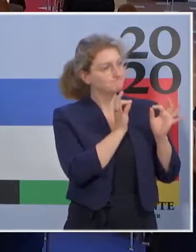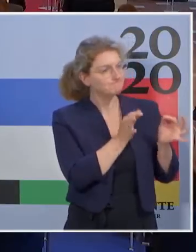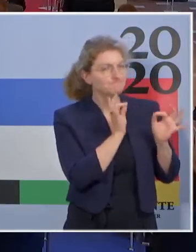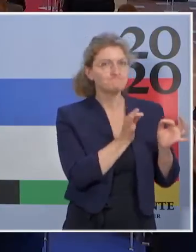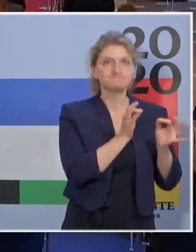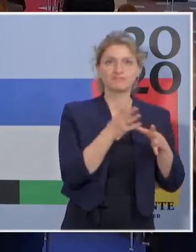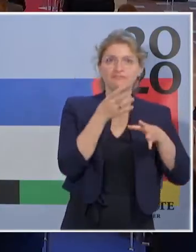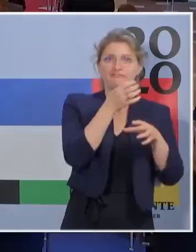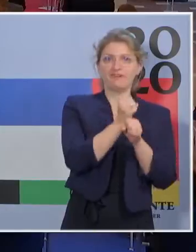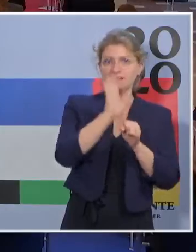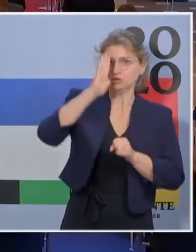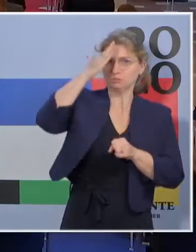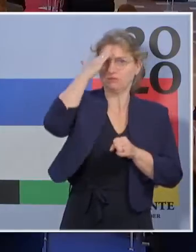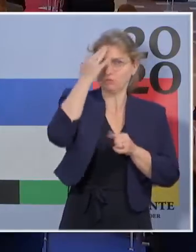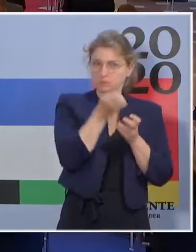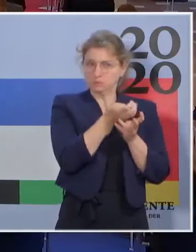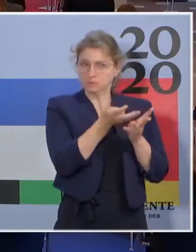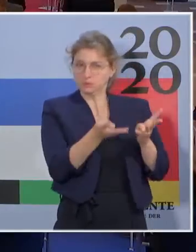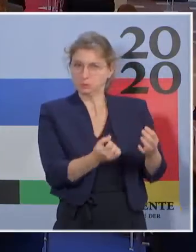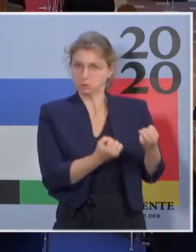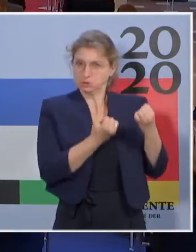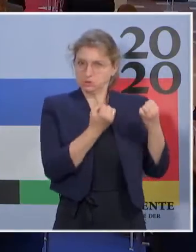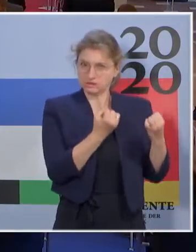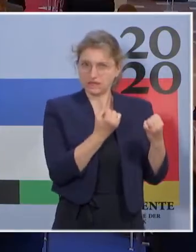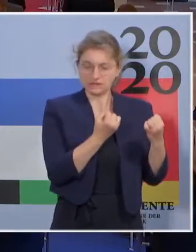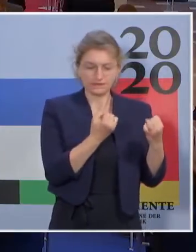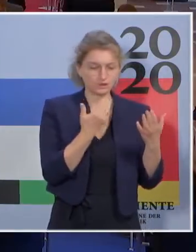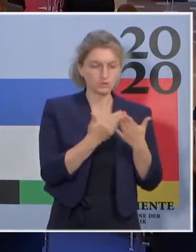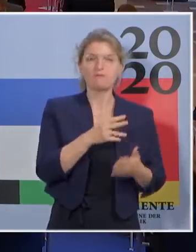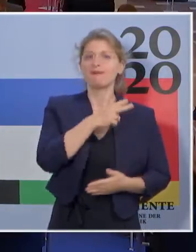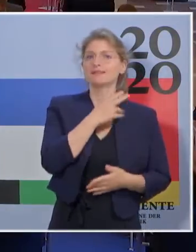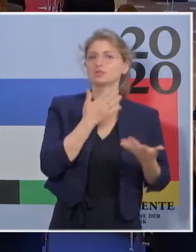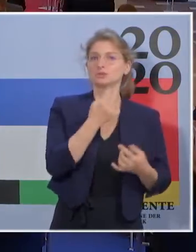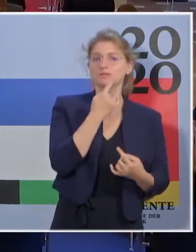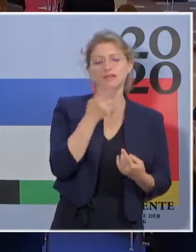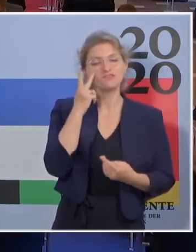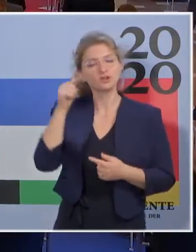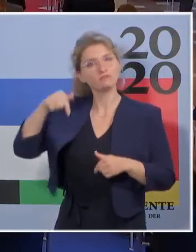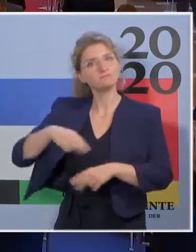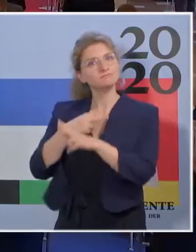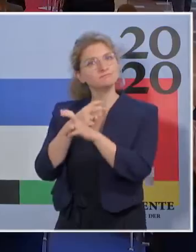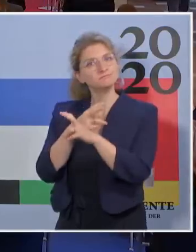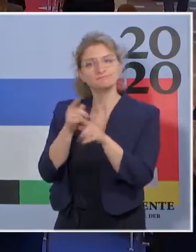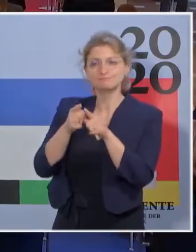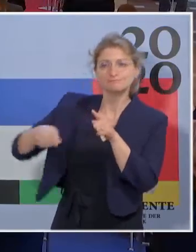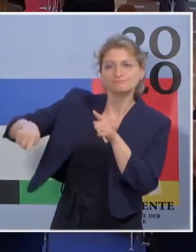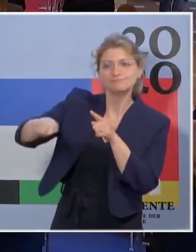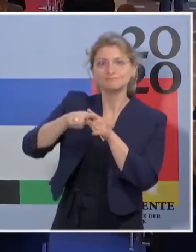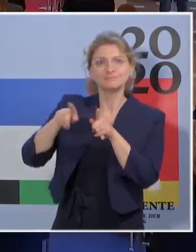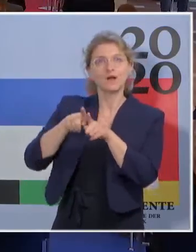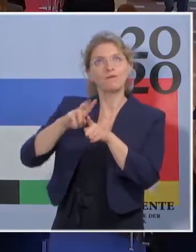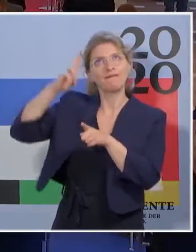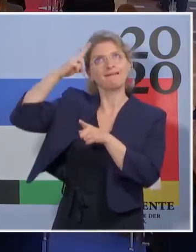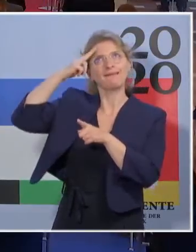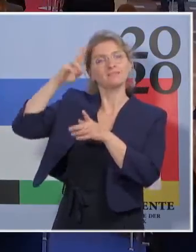ausgeprägtes Verfassungsbewusstsein, wie man das nennt. Wie schaut es denn damit bei uns aus, auch was die Bekanntheit, um nicht zu sagen, die